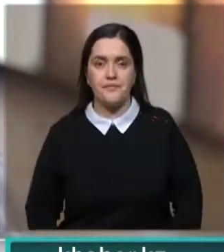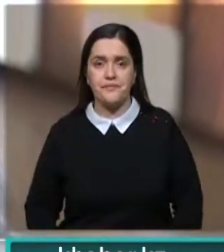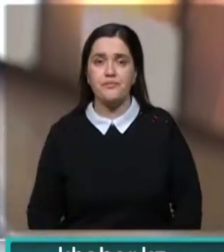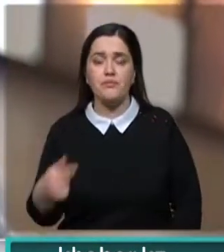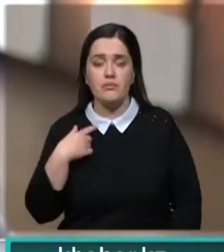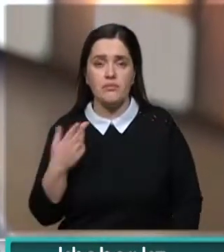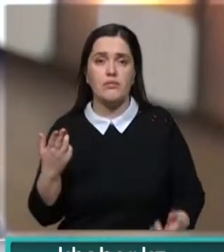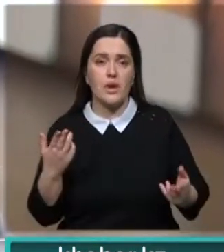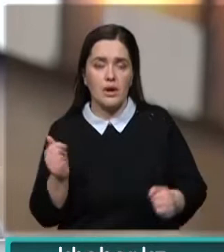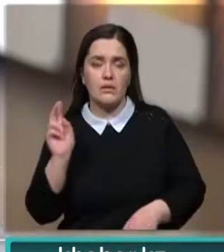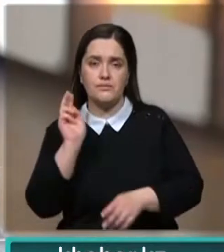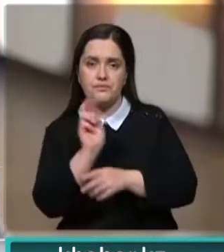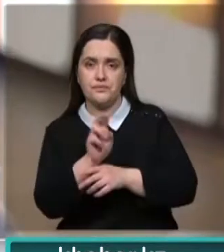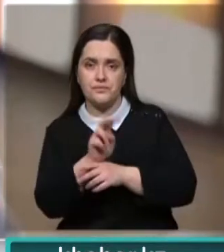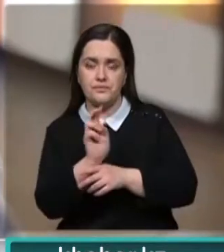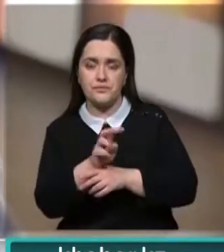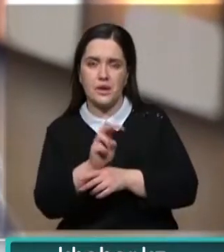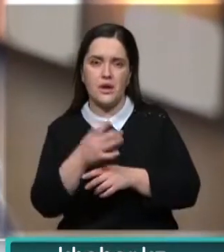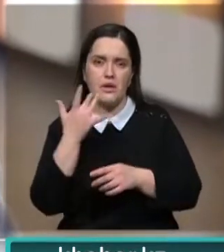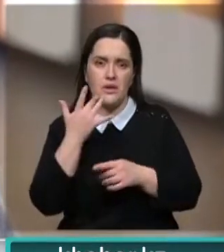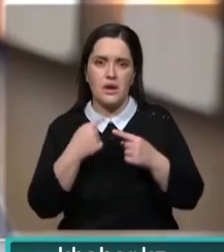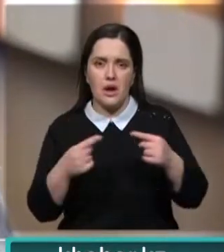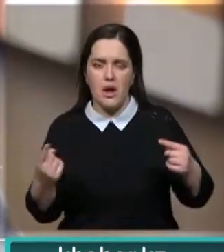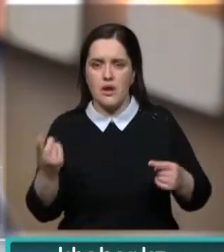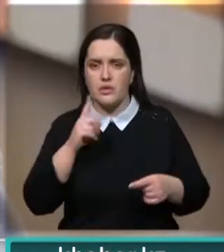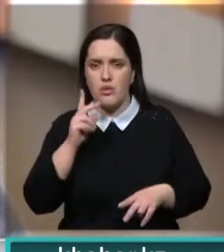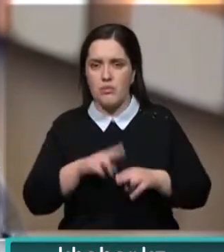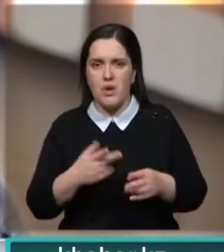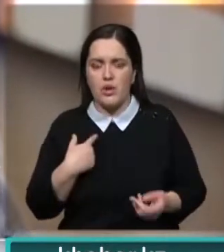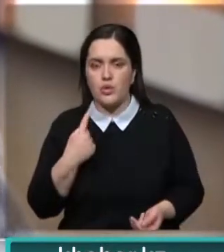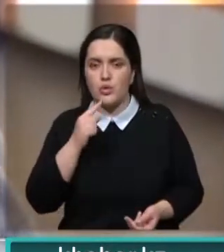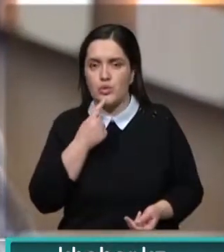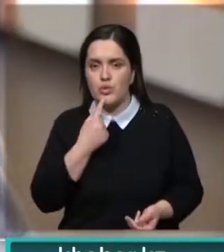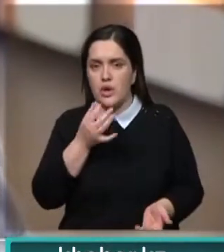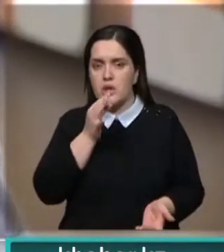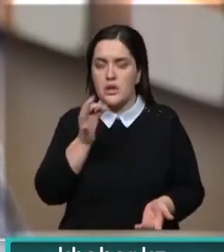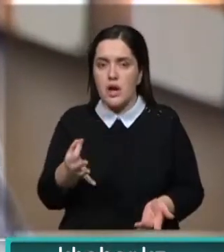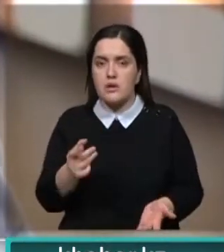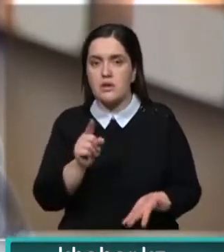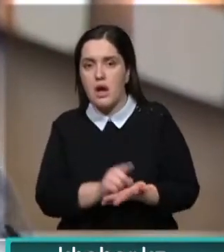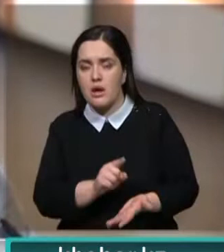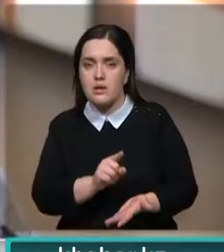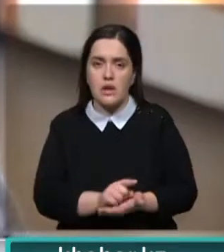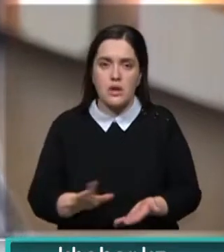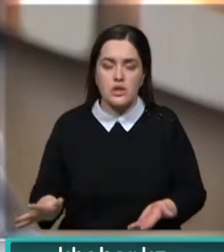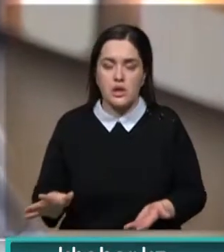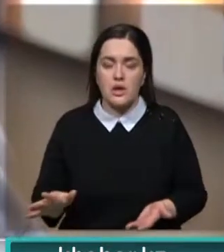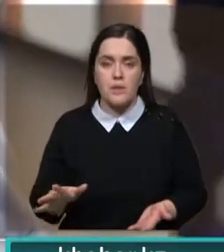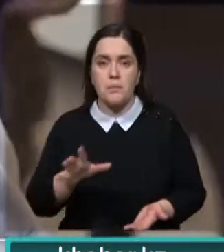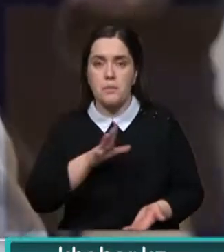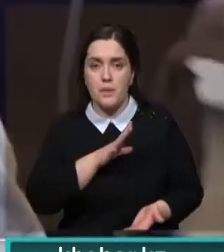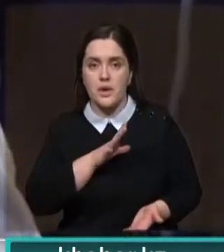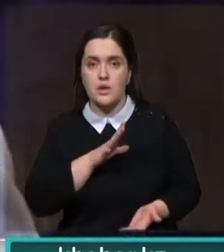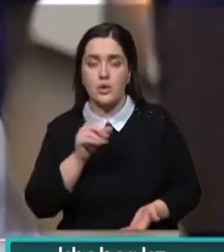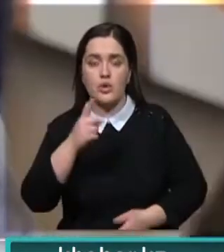посещать. Насчет зеленых паспортов немножко трудно сказать, должны они быть или нет. Но то,